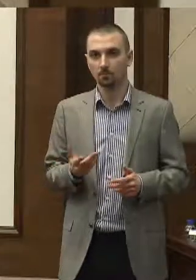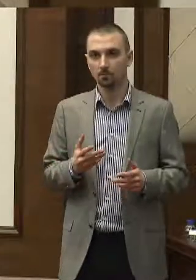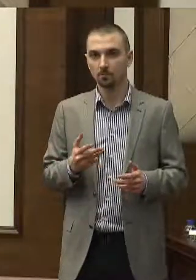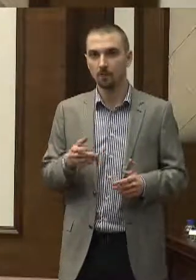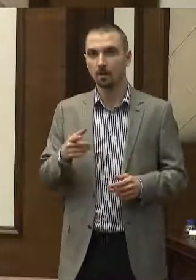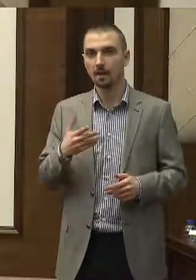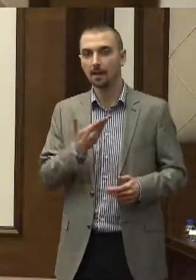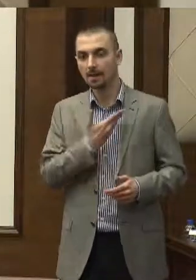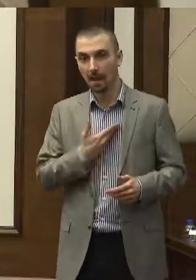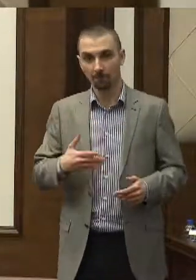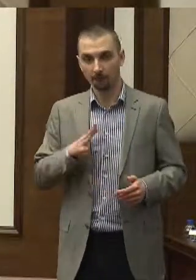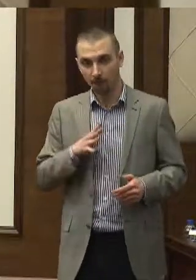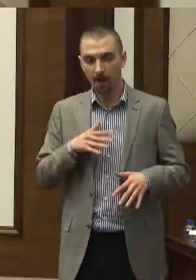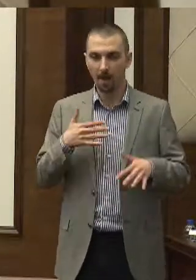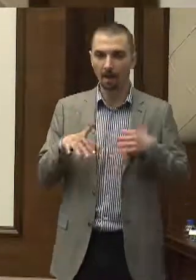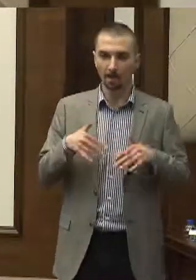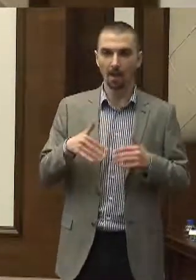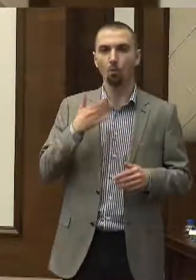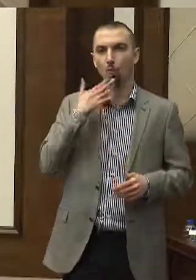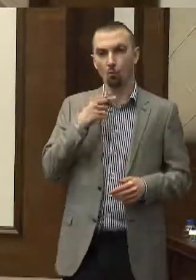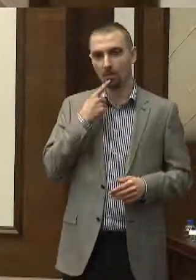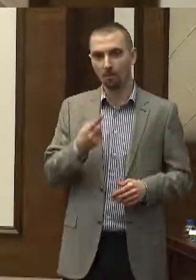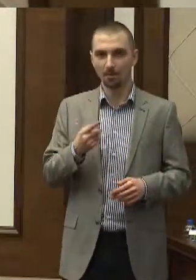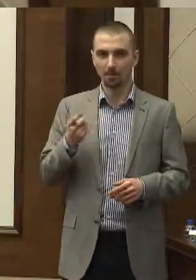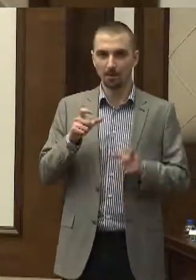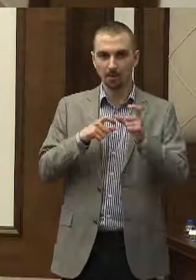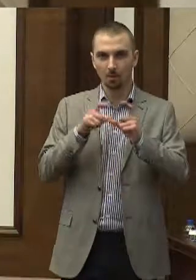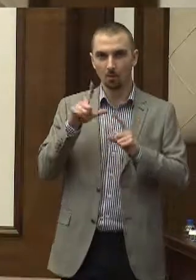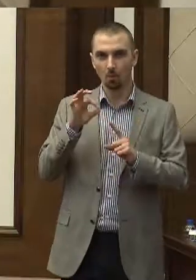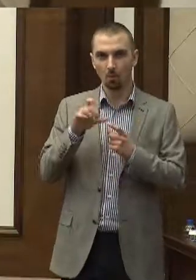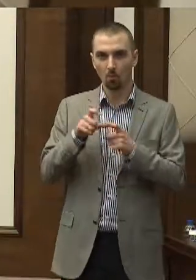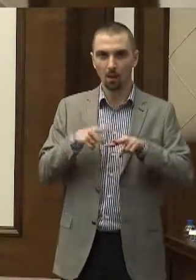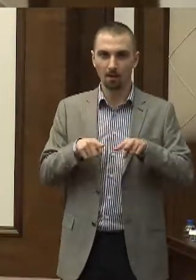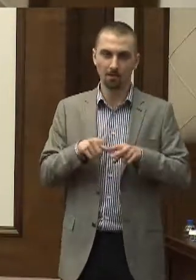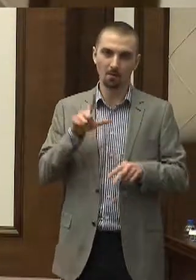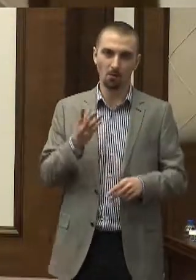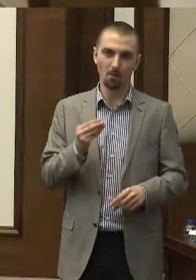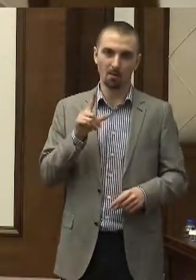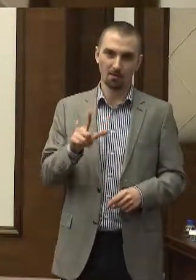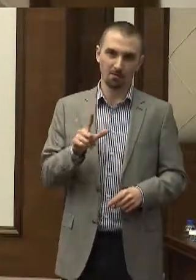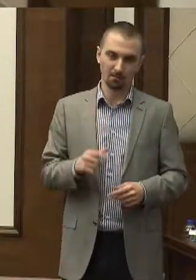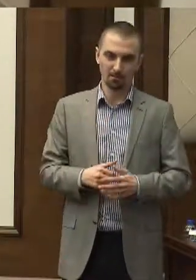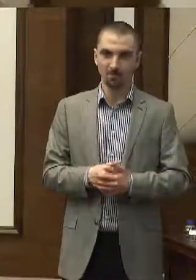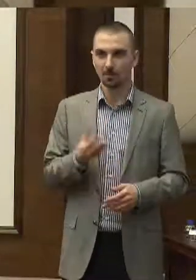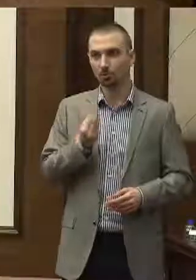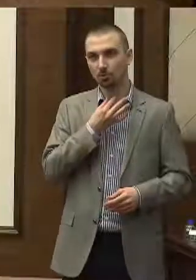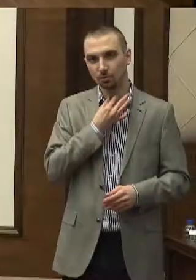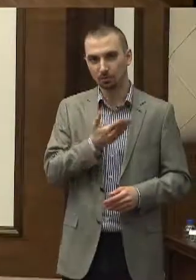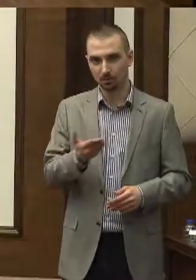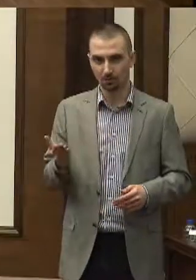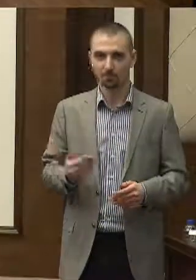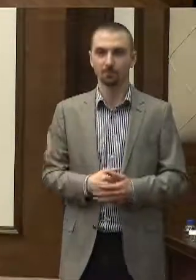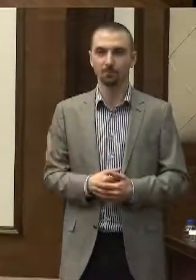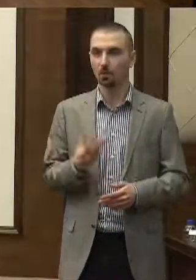yoktur sloganının tüm toplumda içselleştirildiği yarınlar temenni ederim. Teşekkür ediyorum. Doktor Önder arkadaşıma